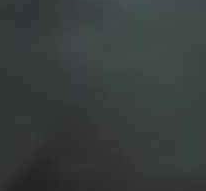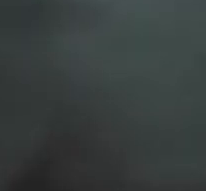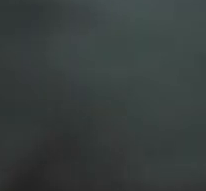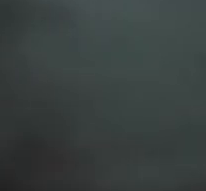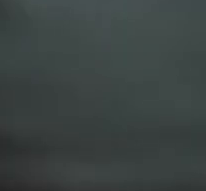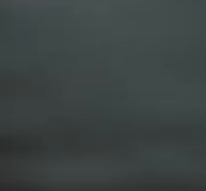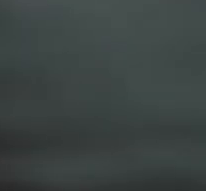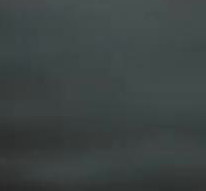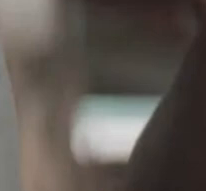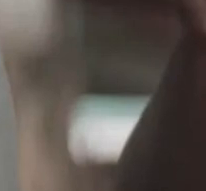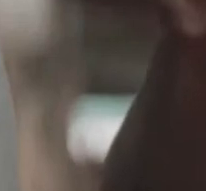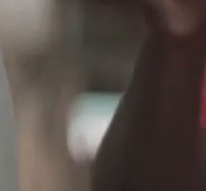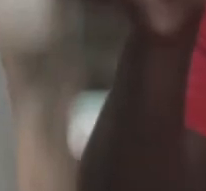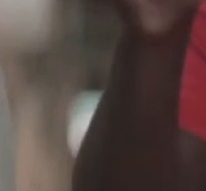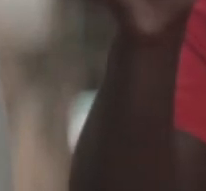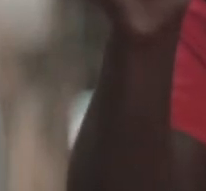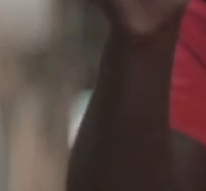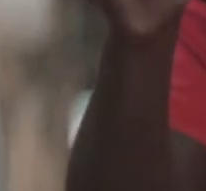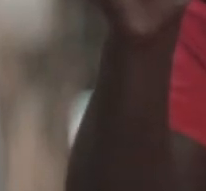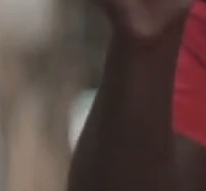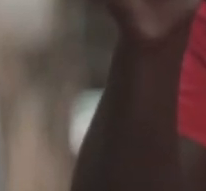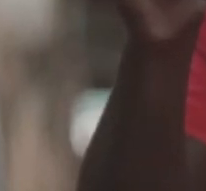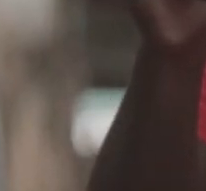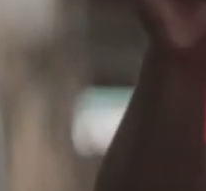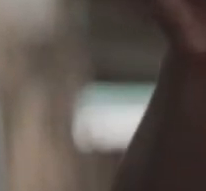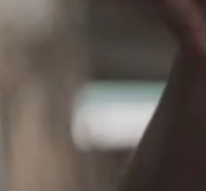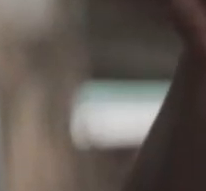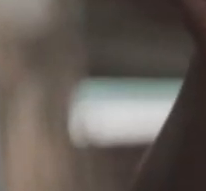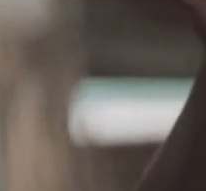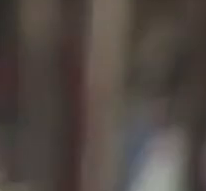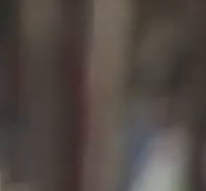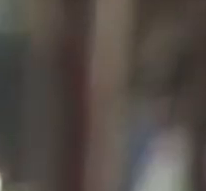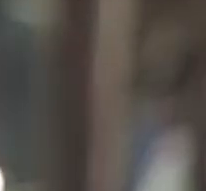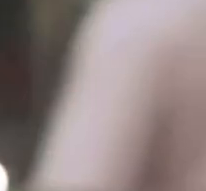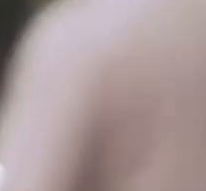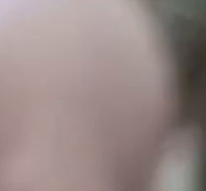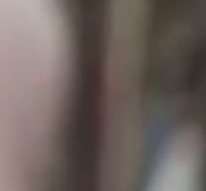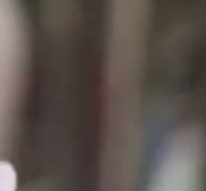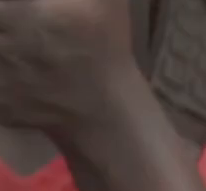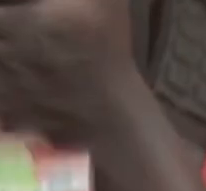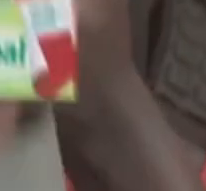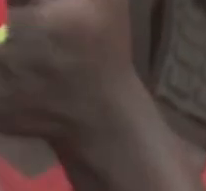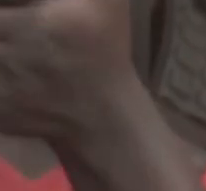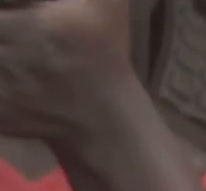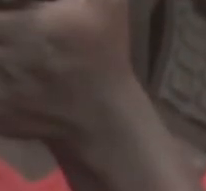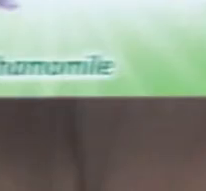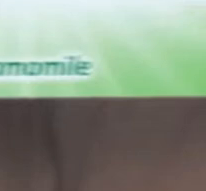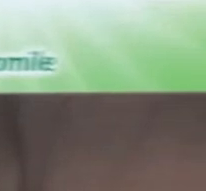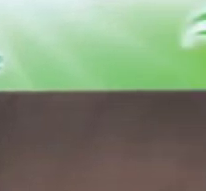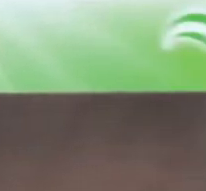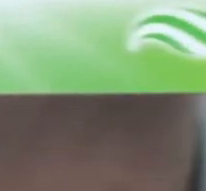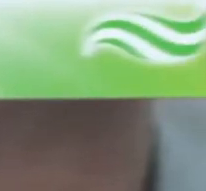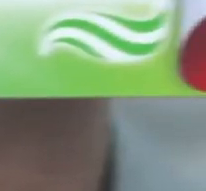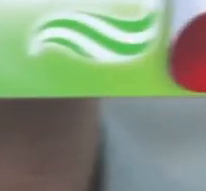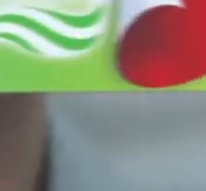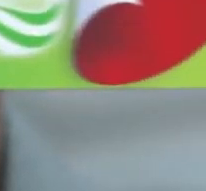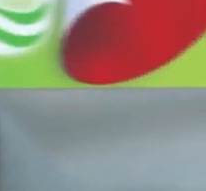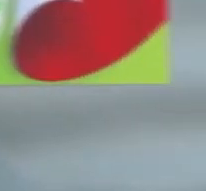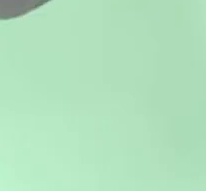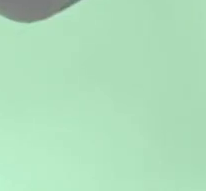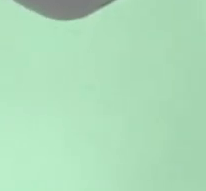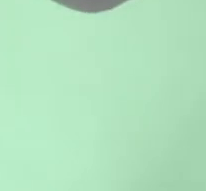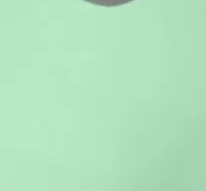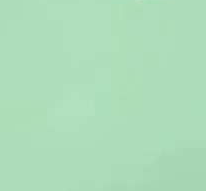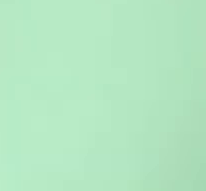Zinauma. Eh, je, dawa yako ya meno ina sage, eucalyptus, mea, chamomile? Yote kwa dawa moja ya meno. Ndio, jaribu Colgate Herbal. Ina miti shamba